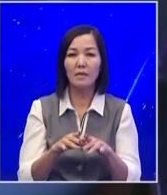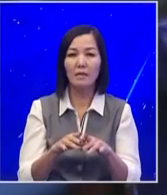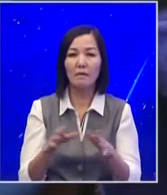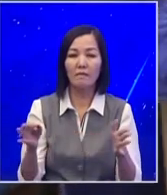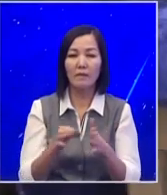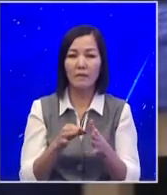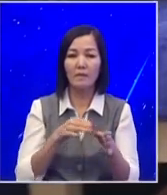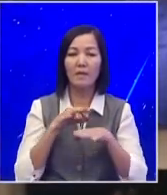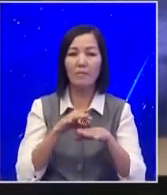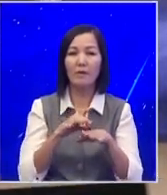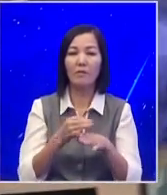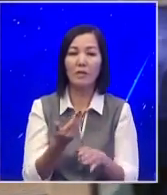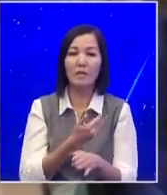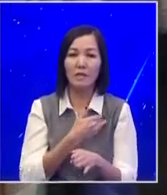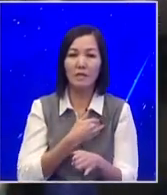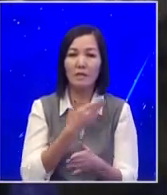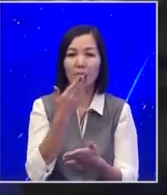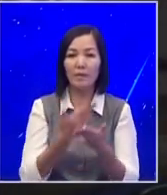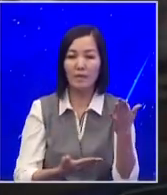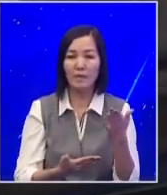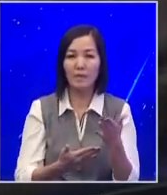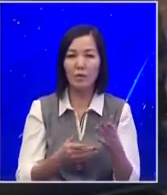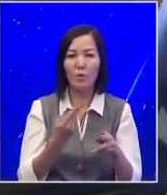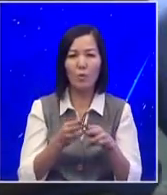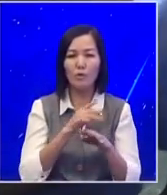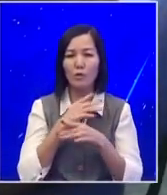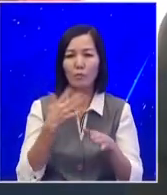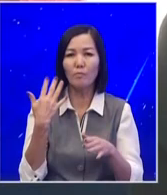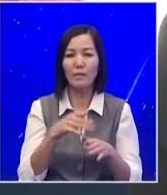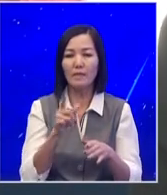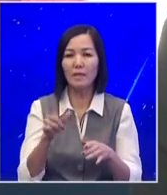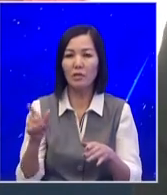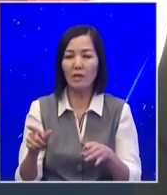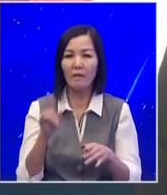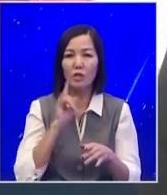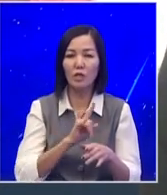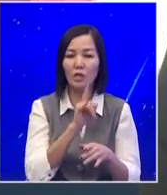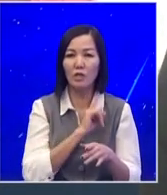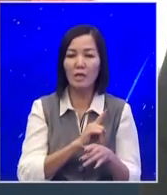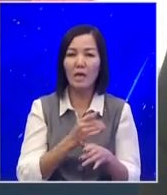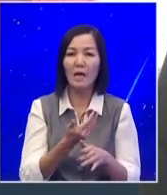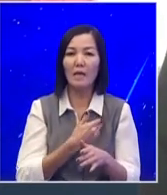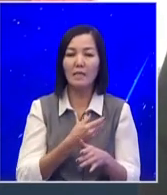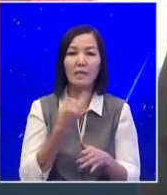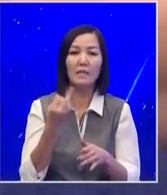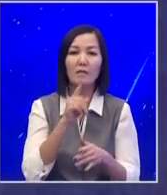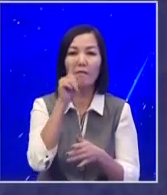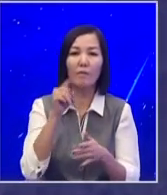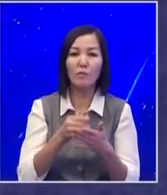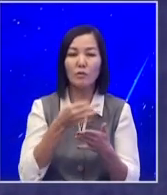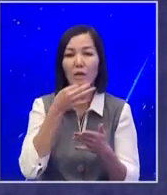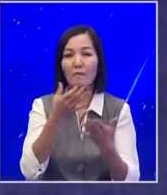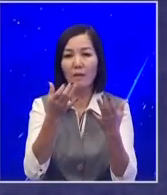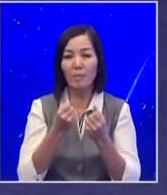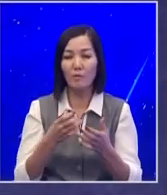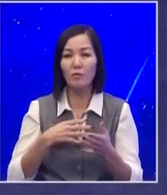целях. Желающих получить личную консультацию оказалось много, около 50 человек. Как отмечает председатель общественной наблюдательной